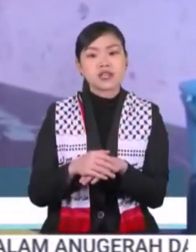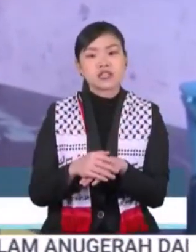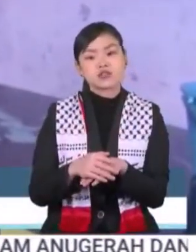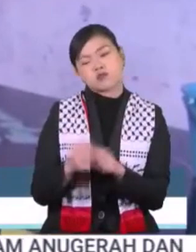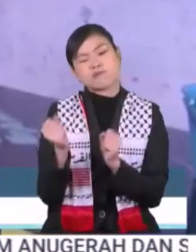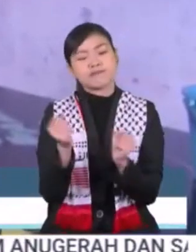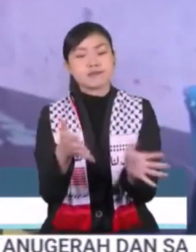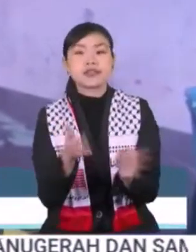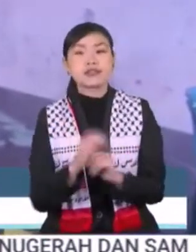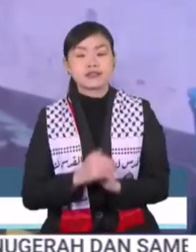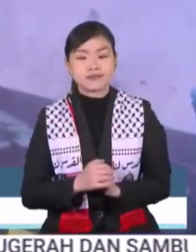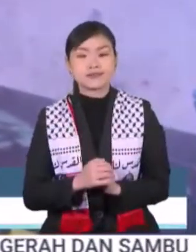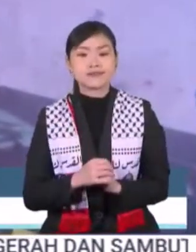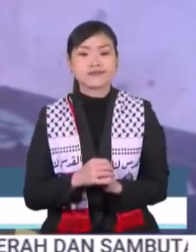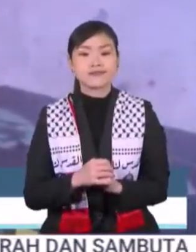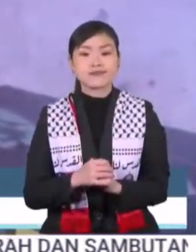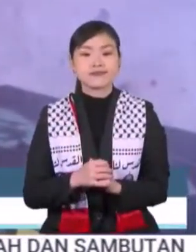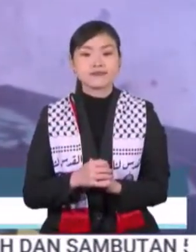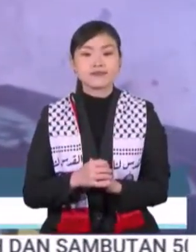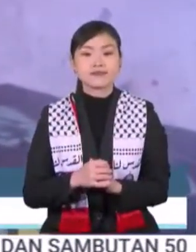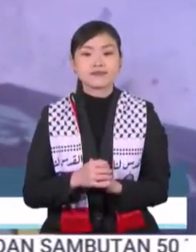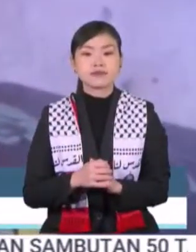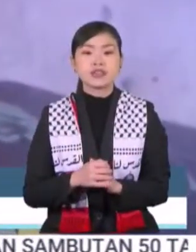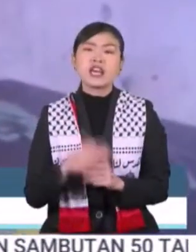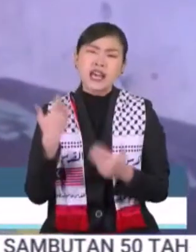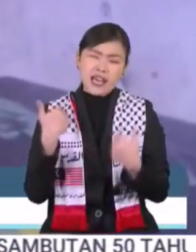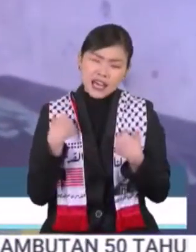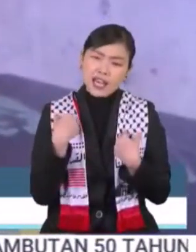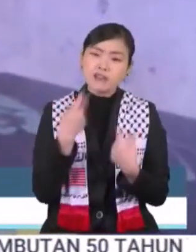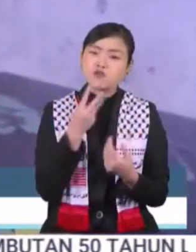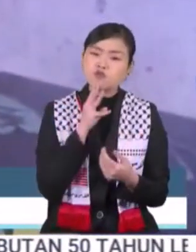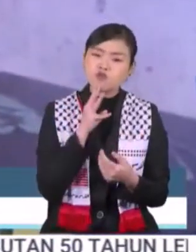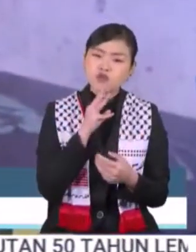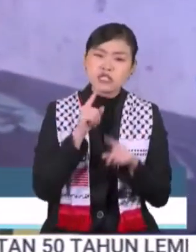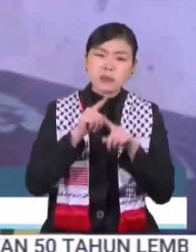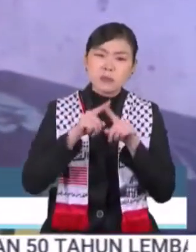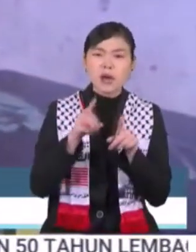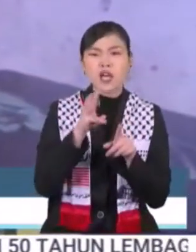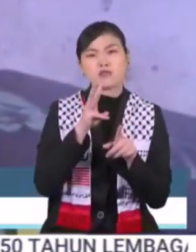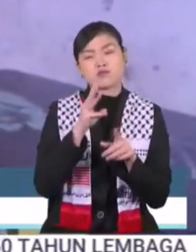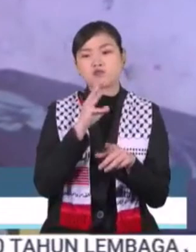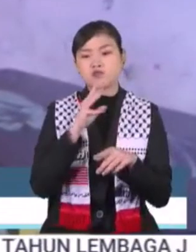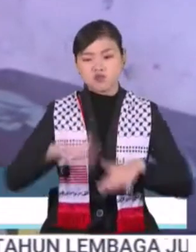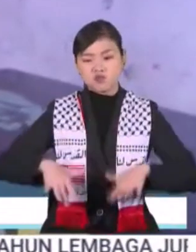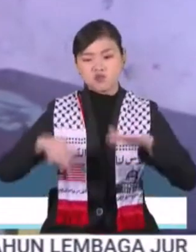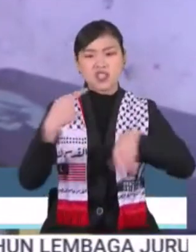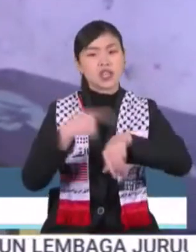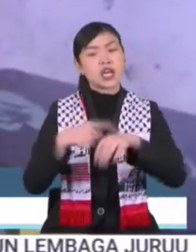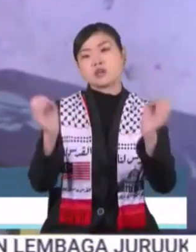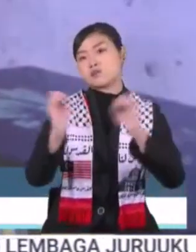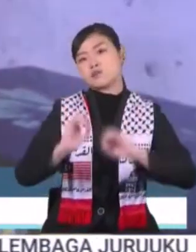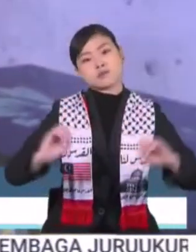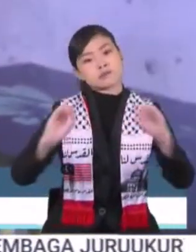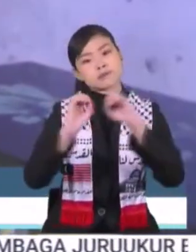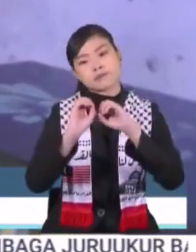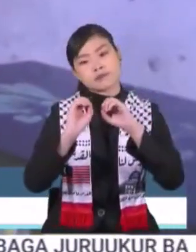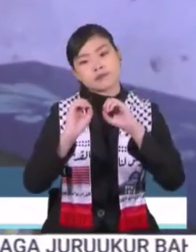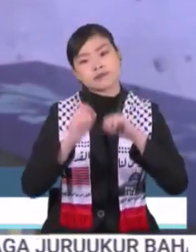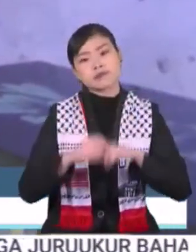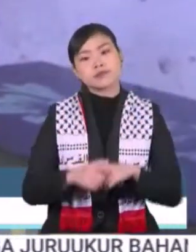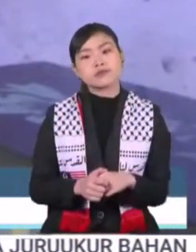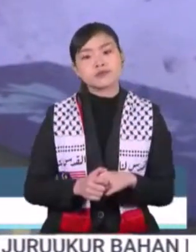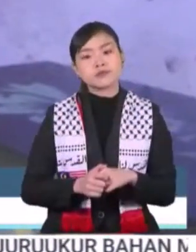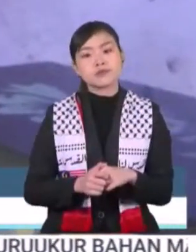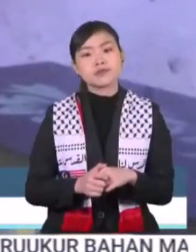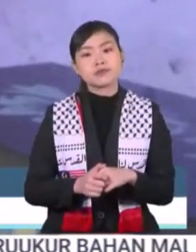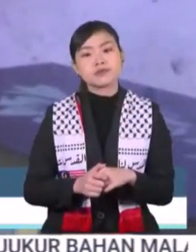Selalu memang tak ada air kat sini? Ada air tapi dah banjir ni. Tak ada lah air kita nak cuci. Kita